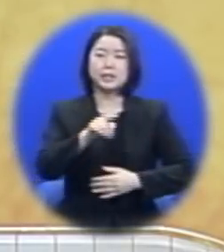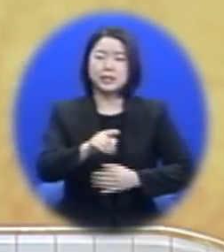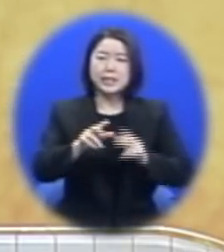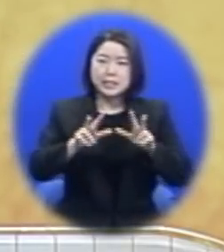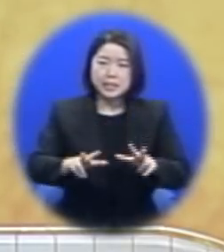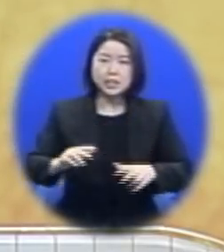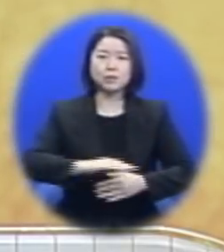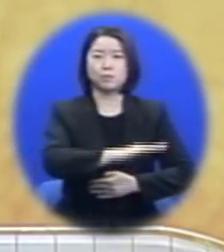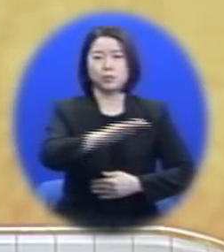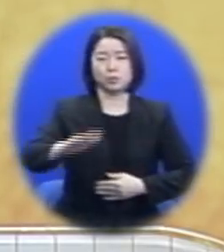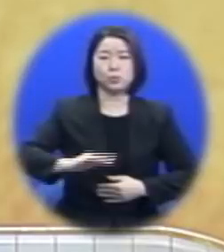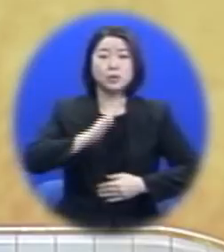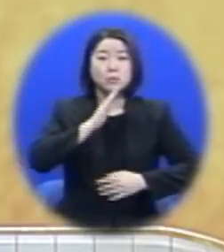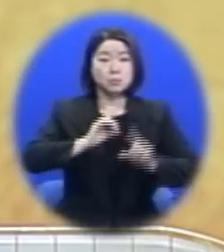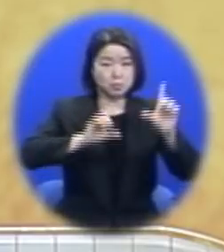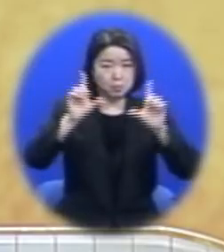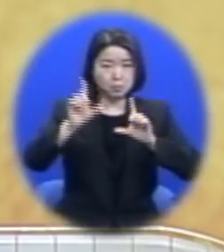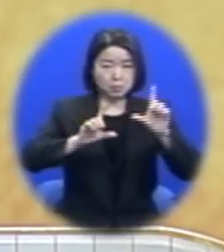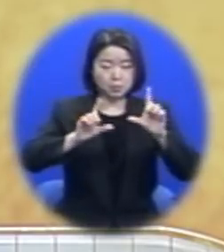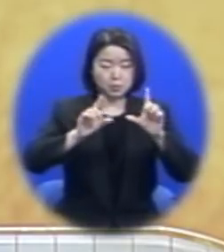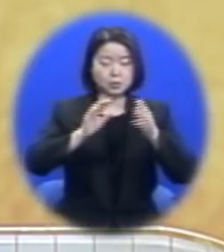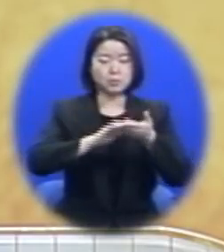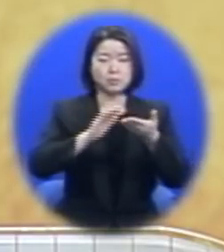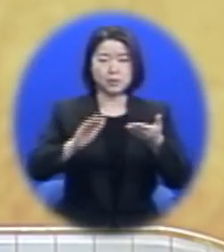현재 우리들의 실상입니다.